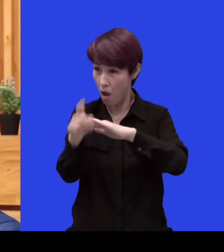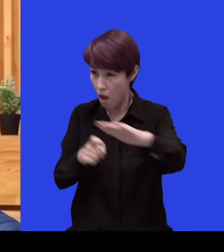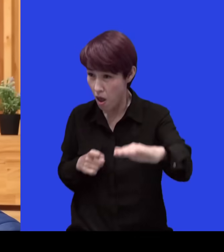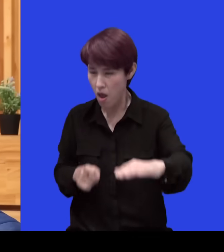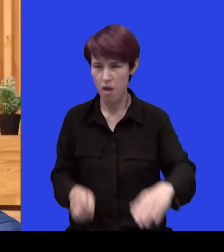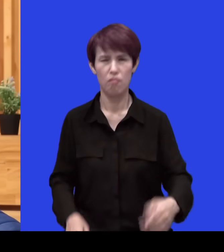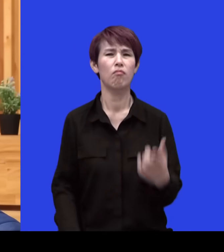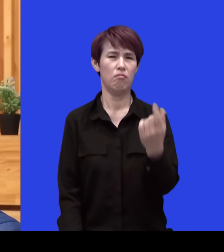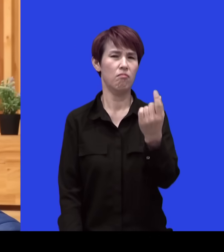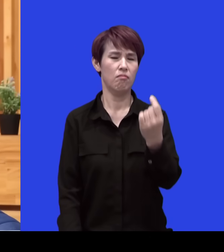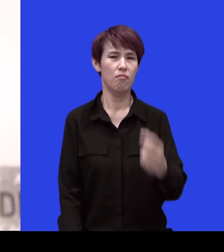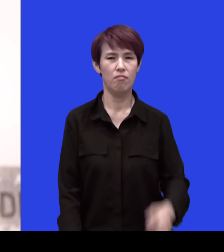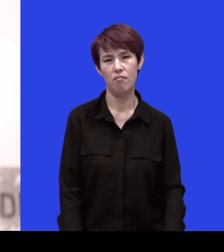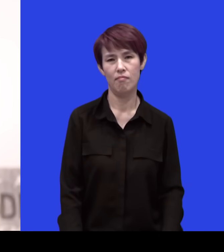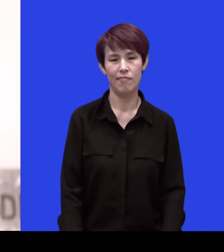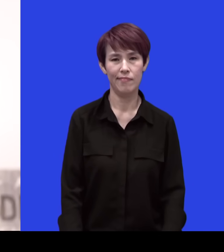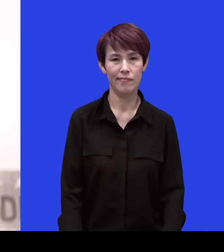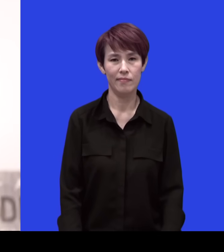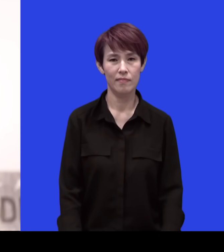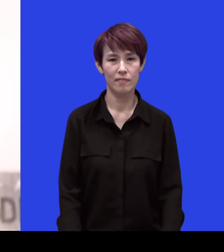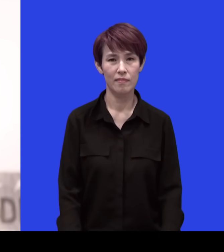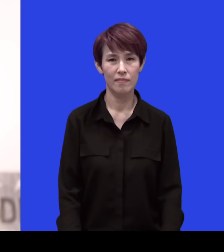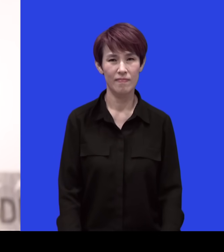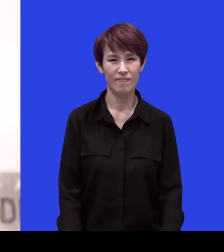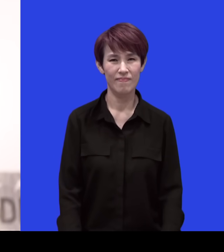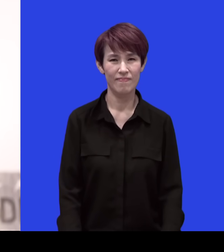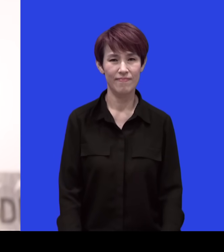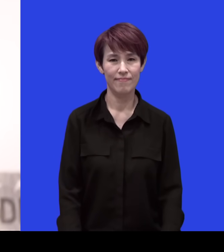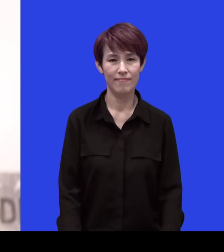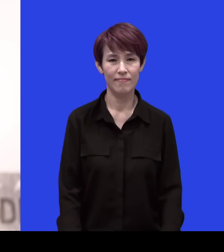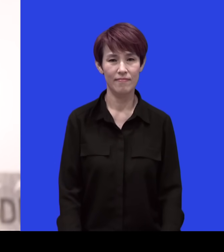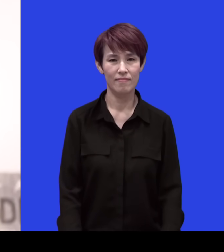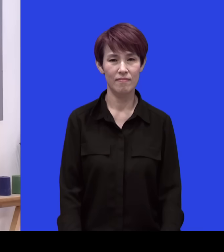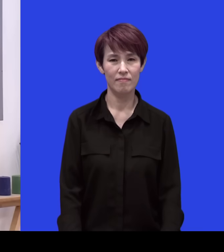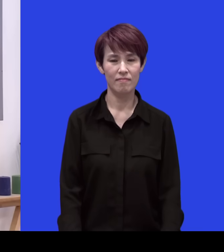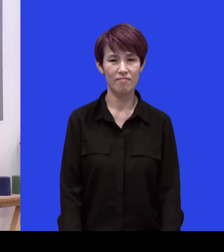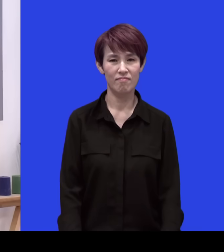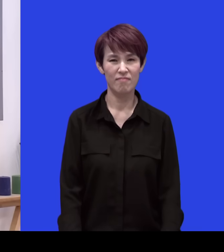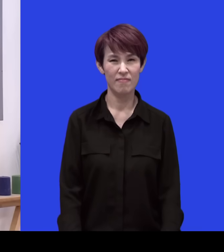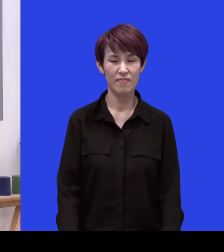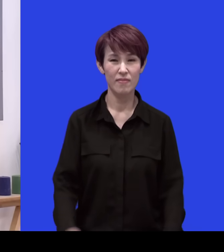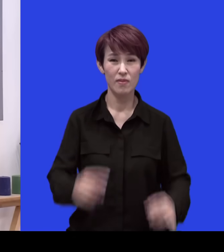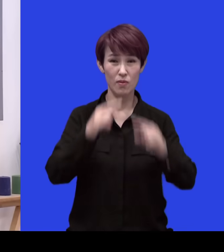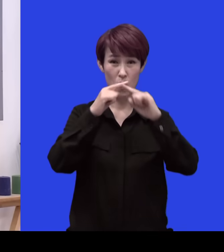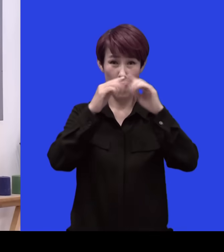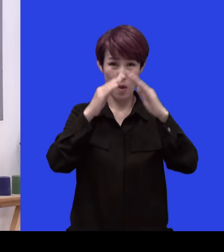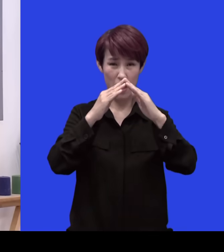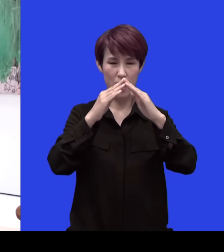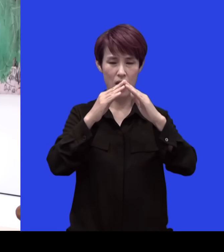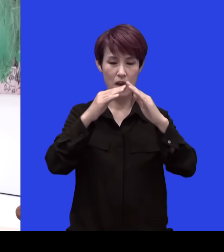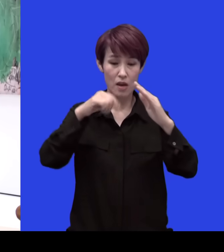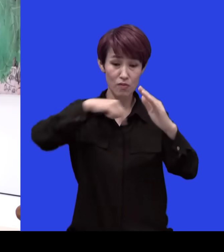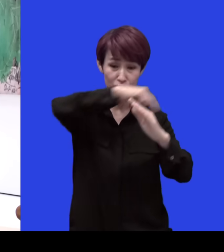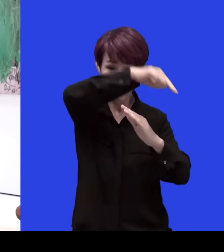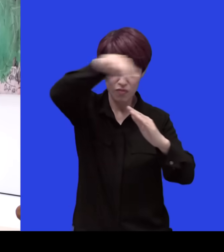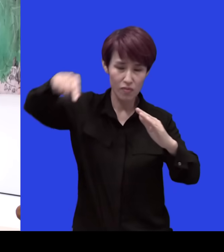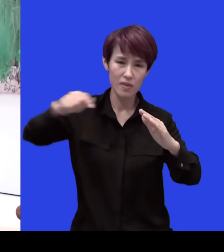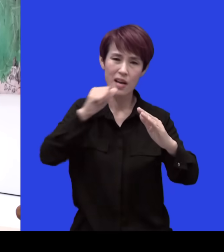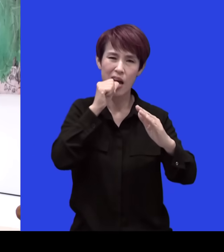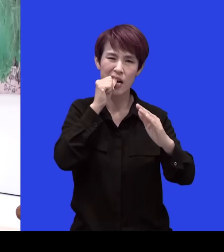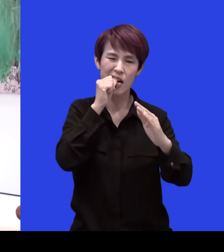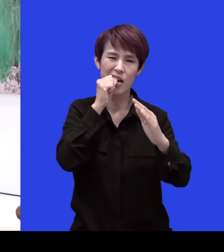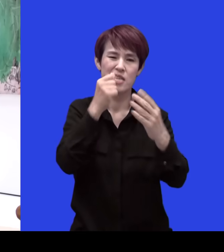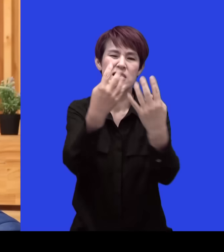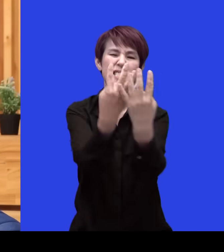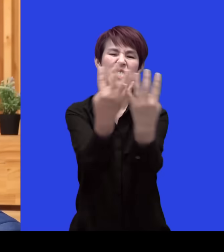그리고 도둑이 있죠. 그래서 아. 근데 그 주변에다 그래서 아주 철조망도 해놓고 예. 그